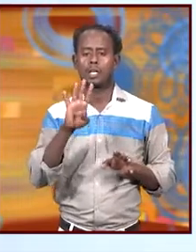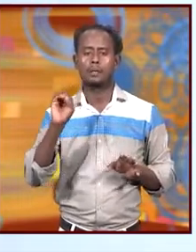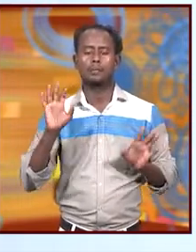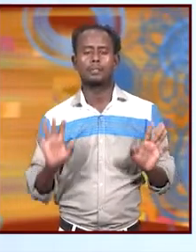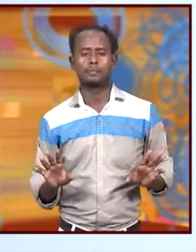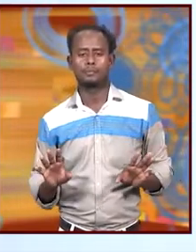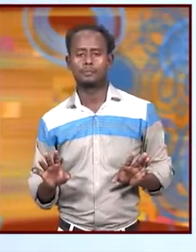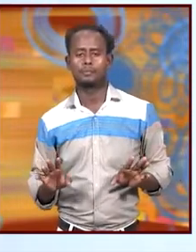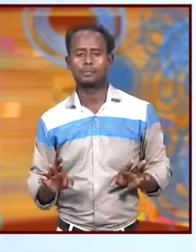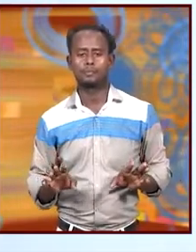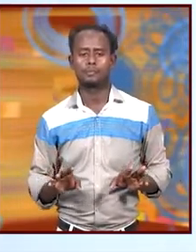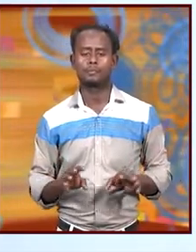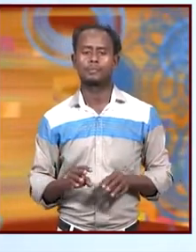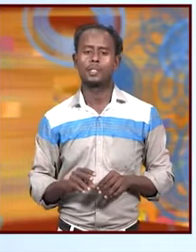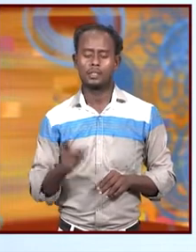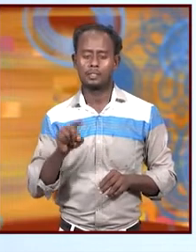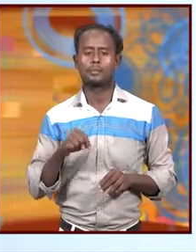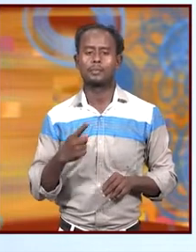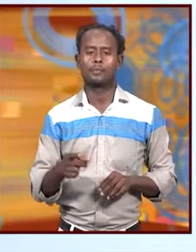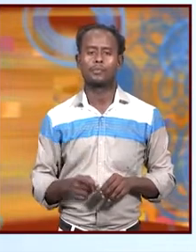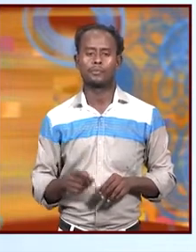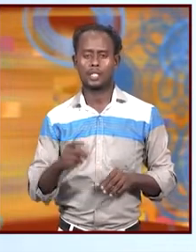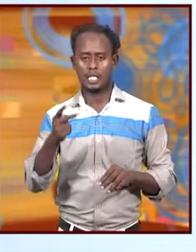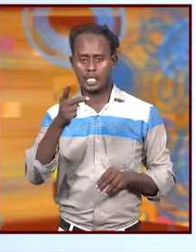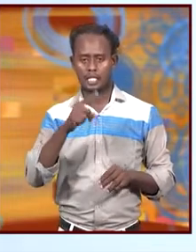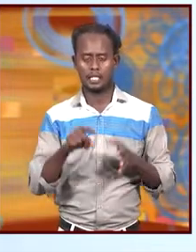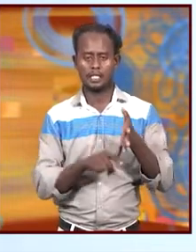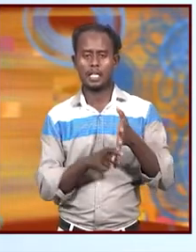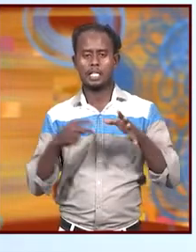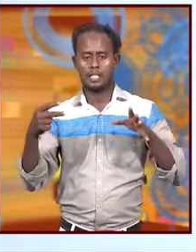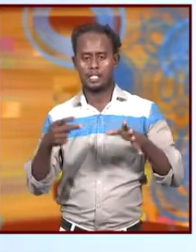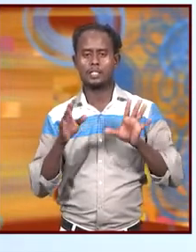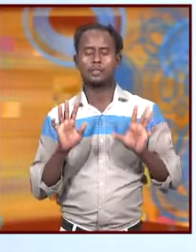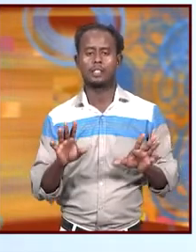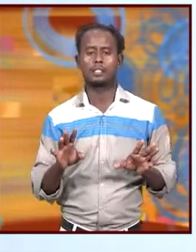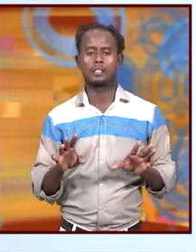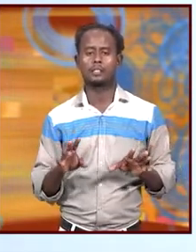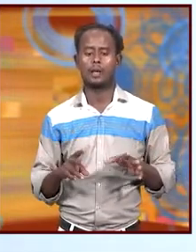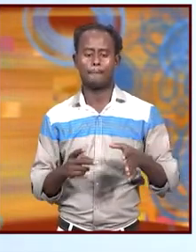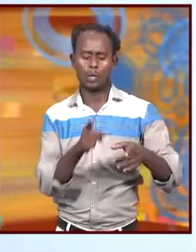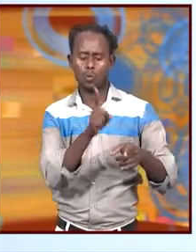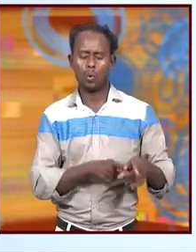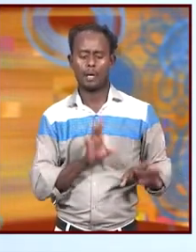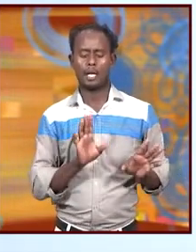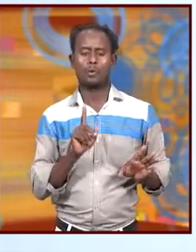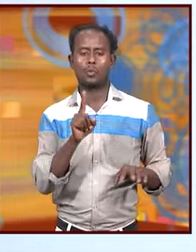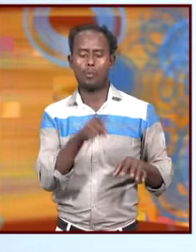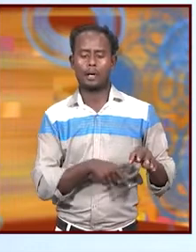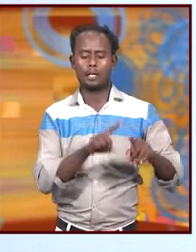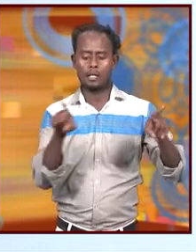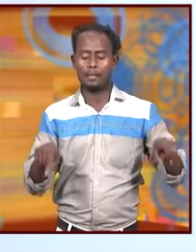40. ஆக எஸ் அதாவது பக்க அளவு நம்ம